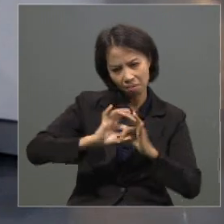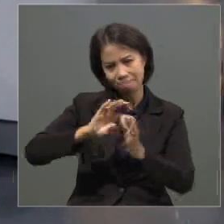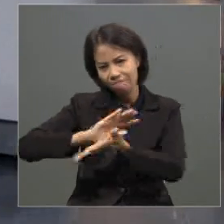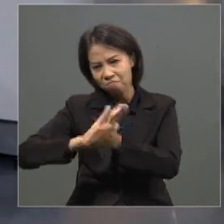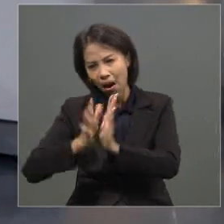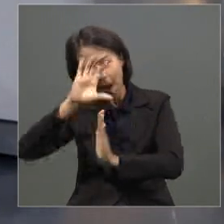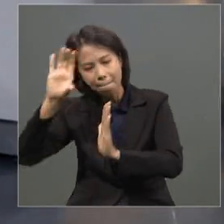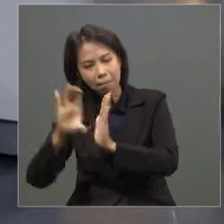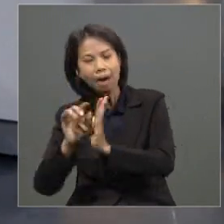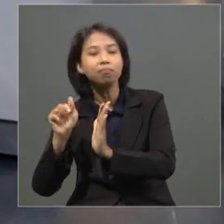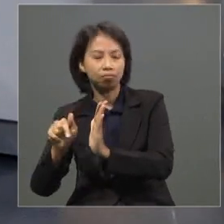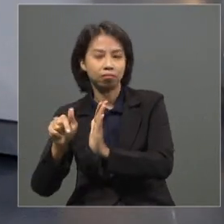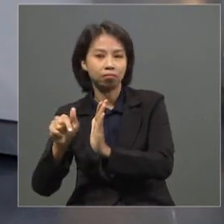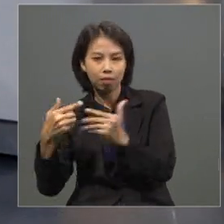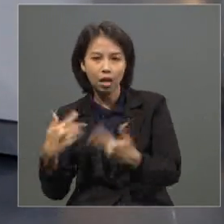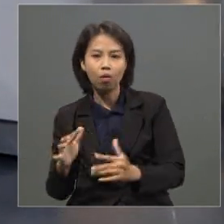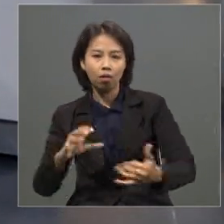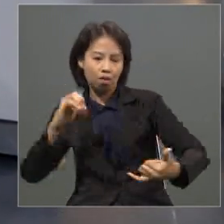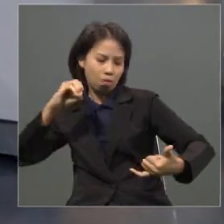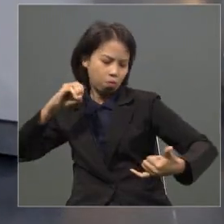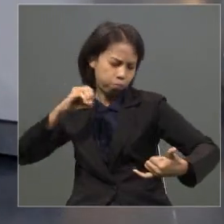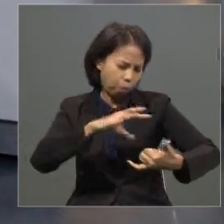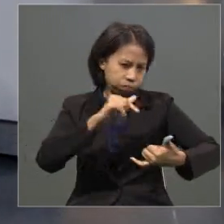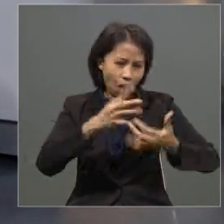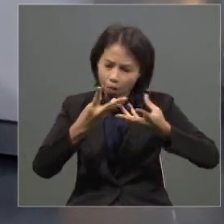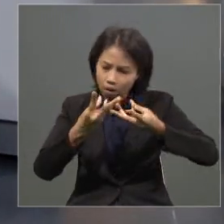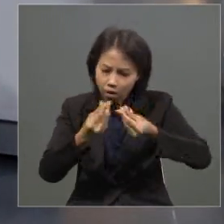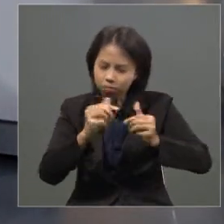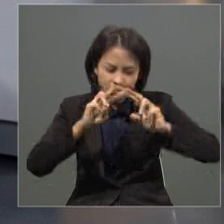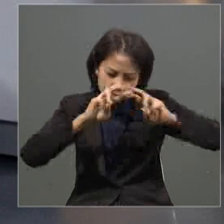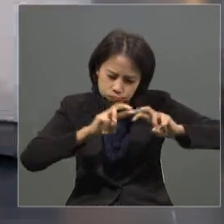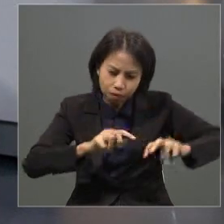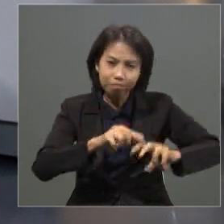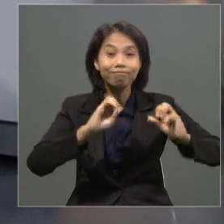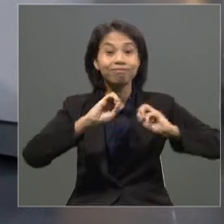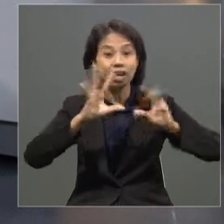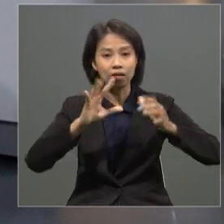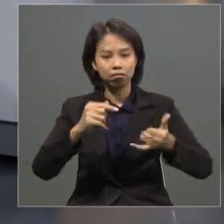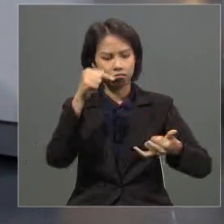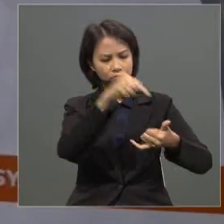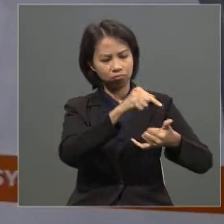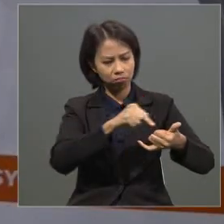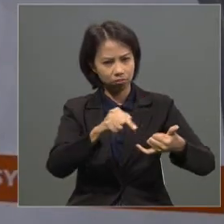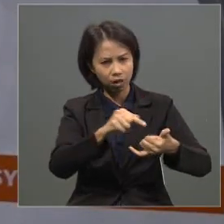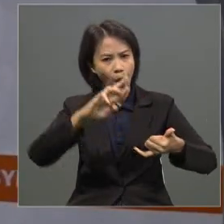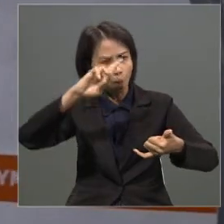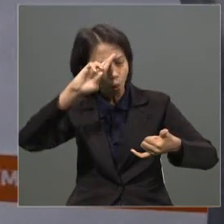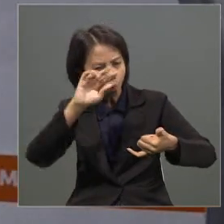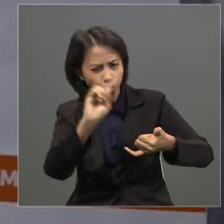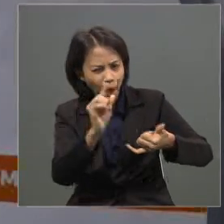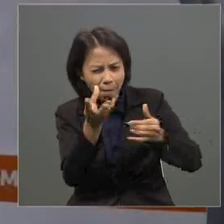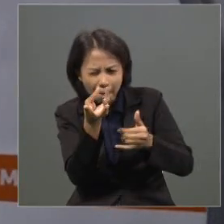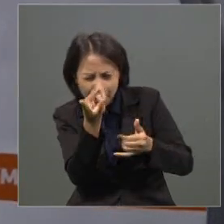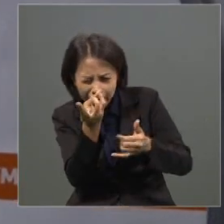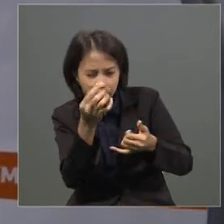สไลด์เครื่องแรกของไทยทำให้ถ่ายภาพความละเอียดสูงและสามารถบอกตำแหน่งของรอยโรคขนาดเล็กใน